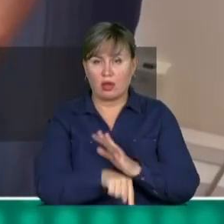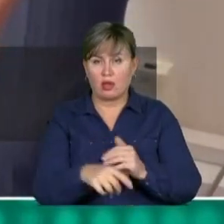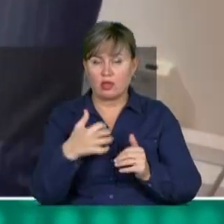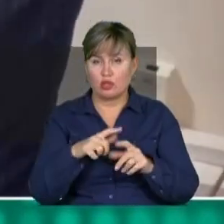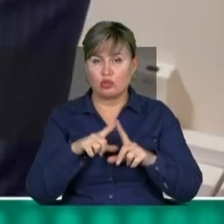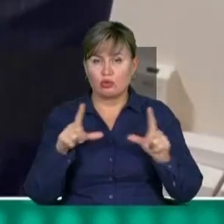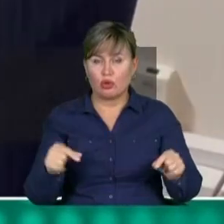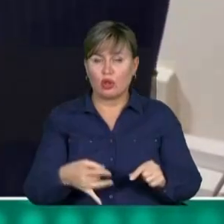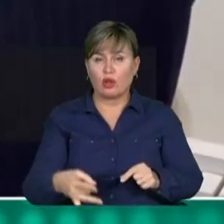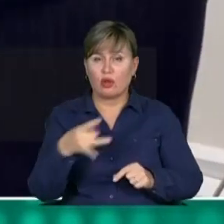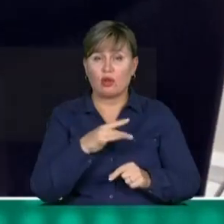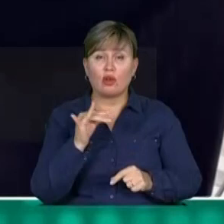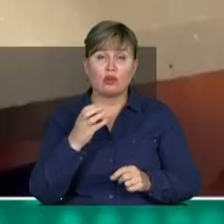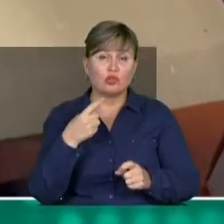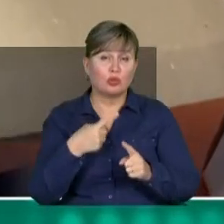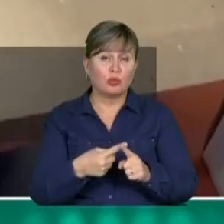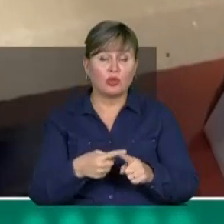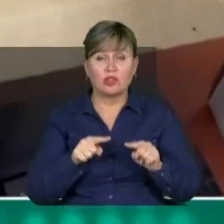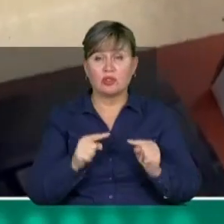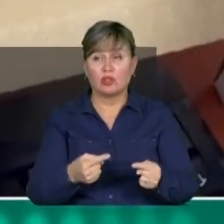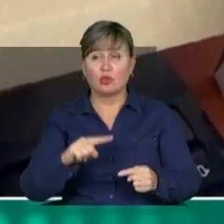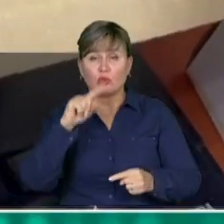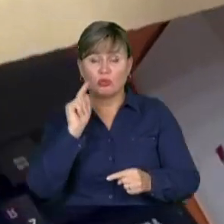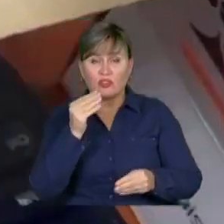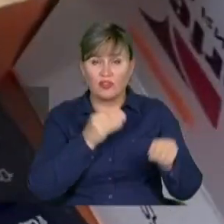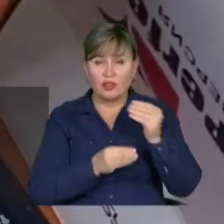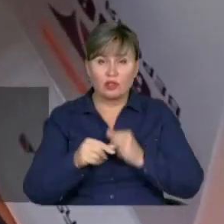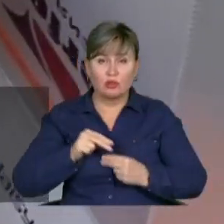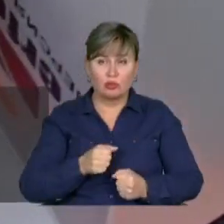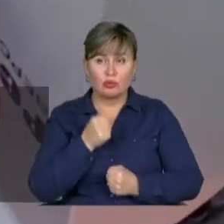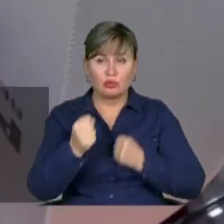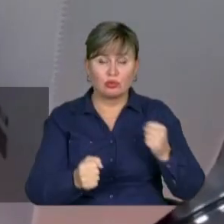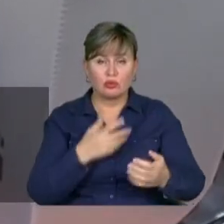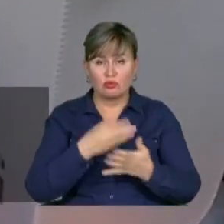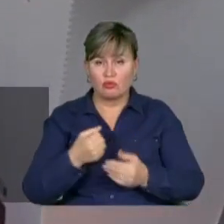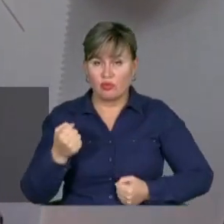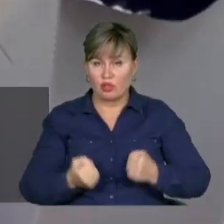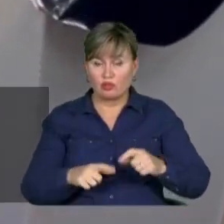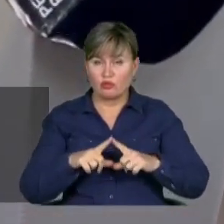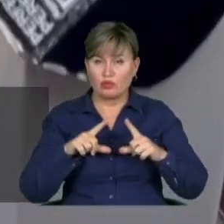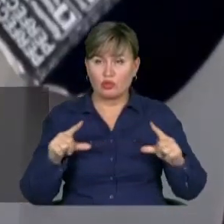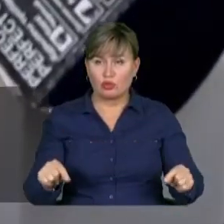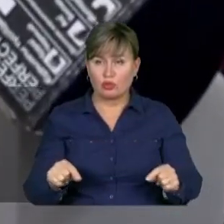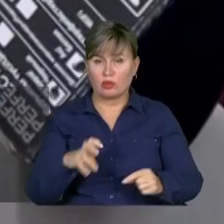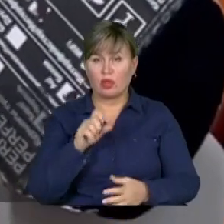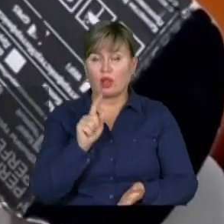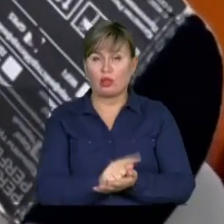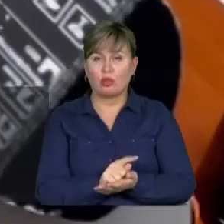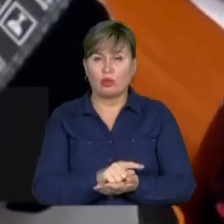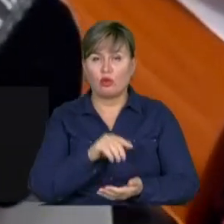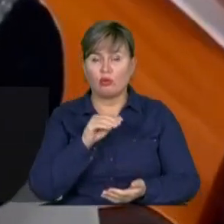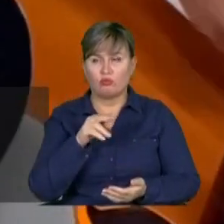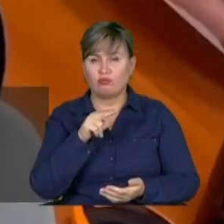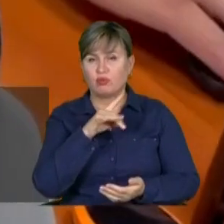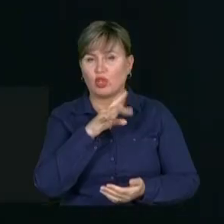школах района. К тому же задержанная сумела эффективно трудоустроить своего водителя в школу-гимназию на должность